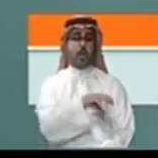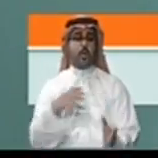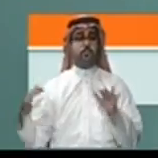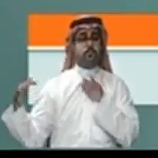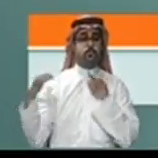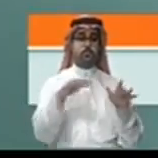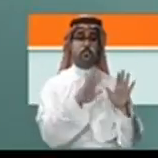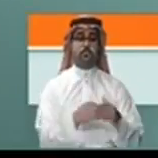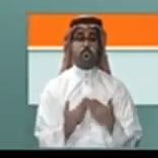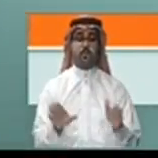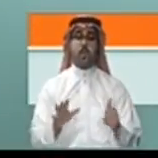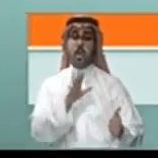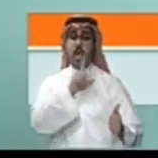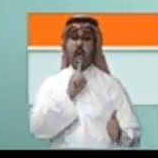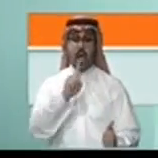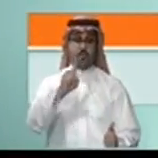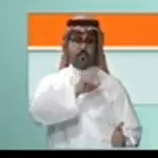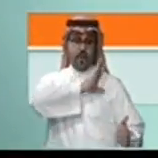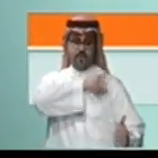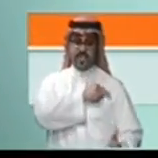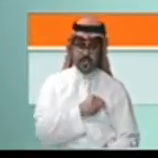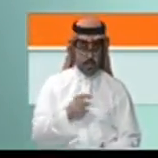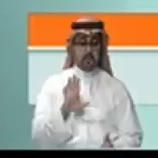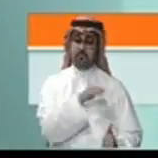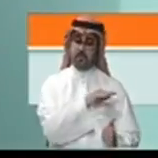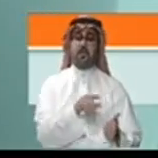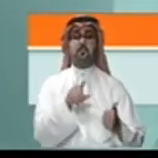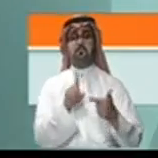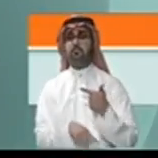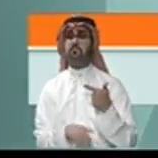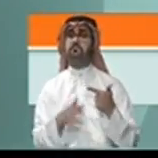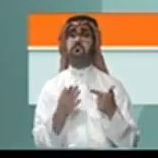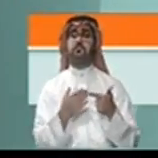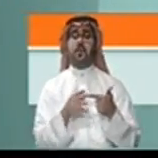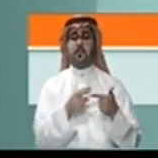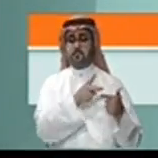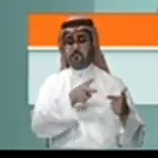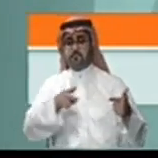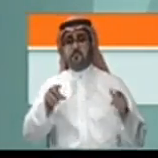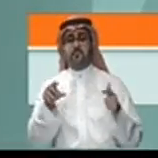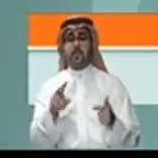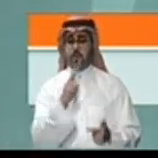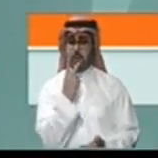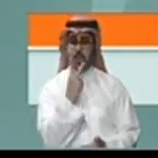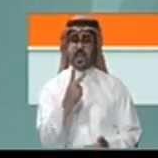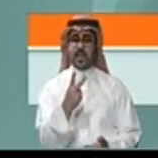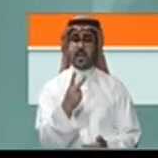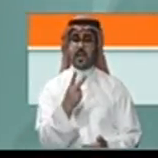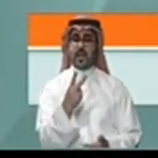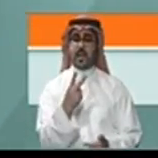1000 حاج لدولة فلسطين من إخواننا الفلسطينيين، وأيضا عدة يعني و 200 حاج